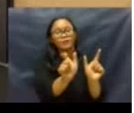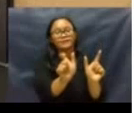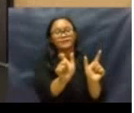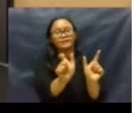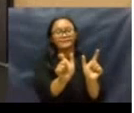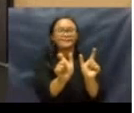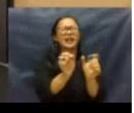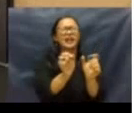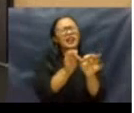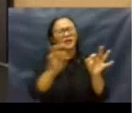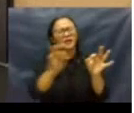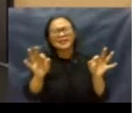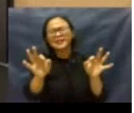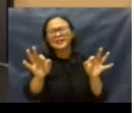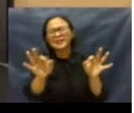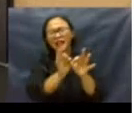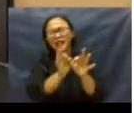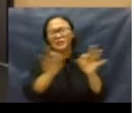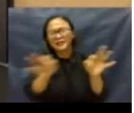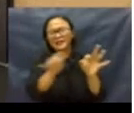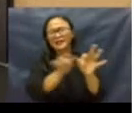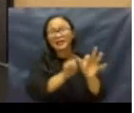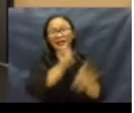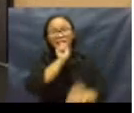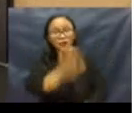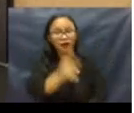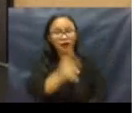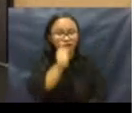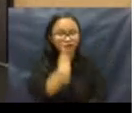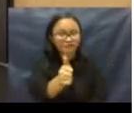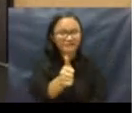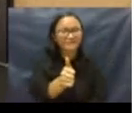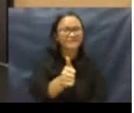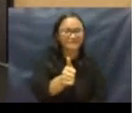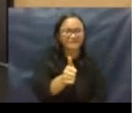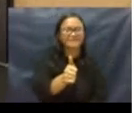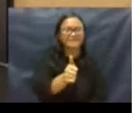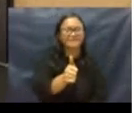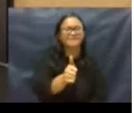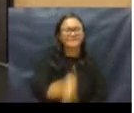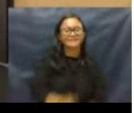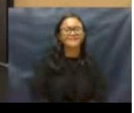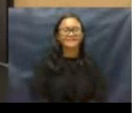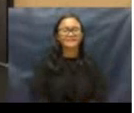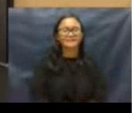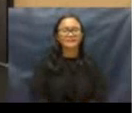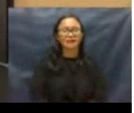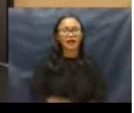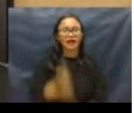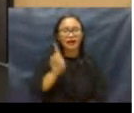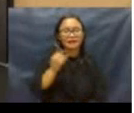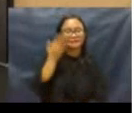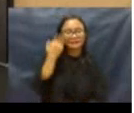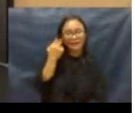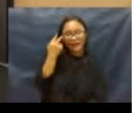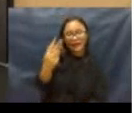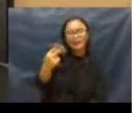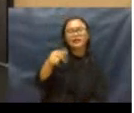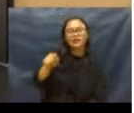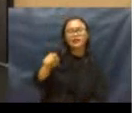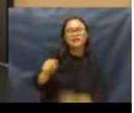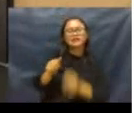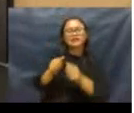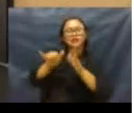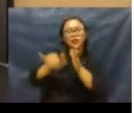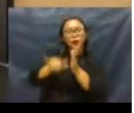sini. Bapak dan Ibu seperti biasa bisa melihat ada tautan di chat